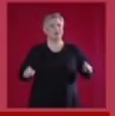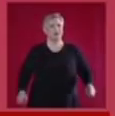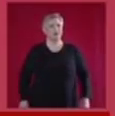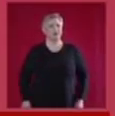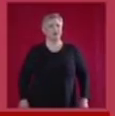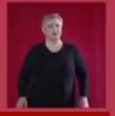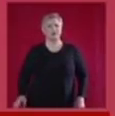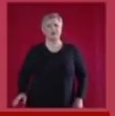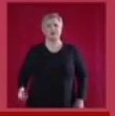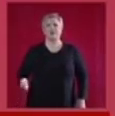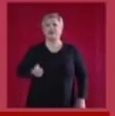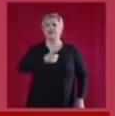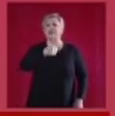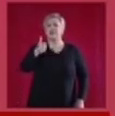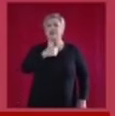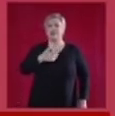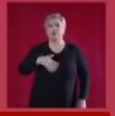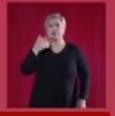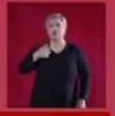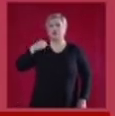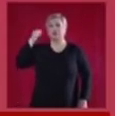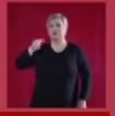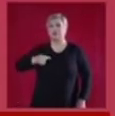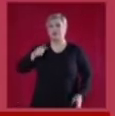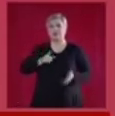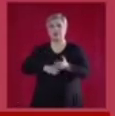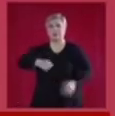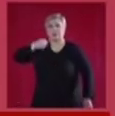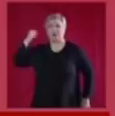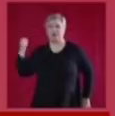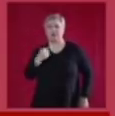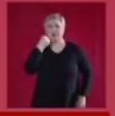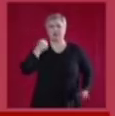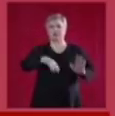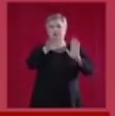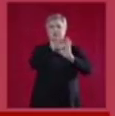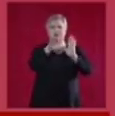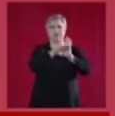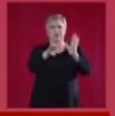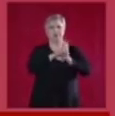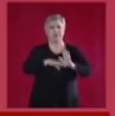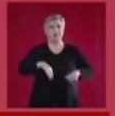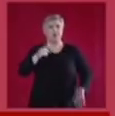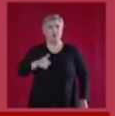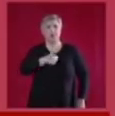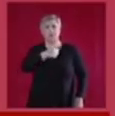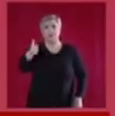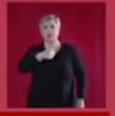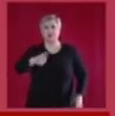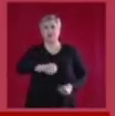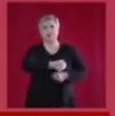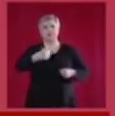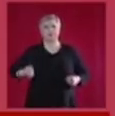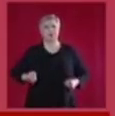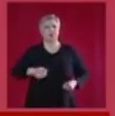σιδηράς δημοσιονομικής πειθαρχίας δεν είναι μόνο αυτό το σιδηρούν παραπέτασμα της λιτότητας αλλά την ίδια